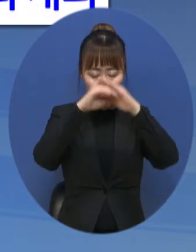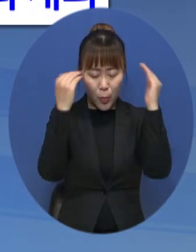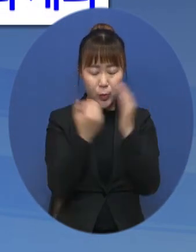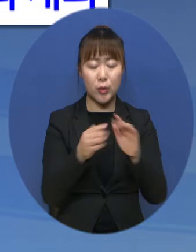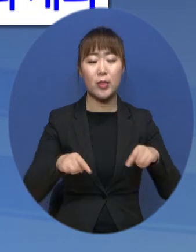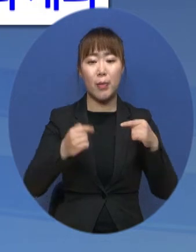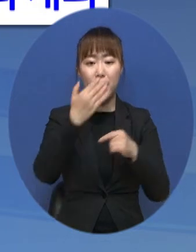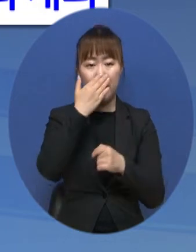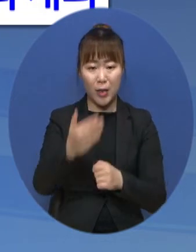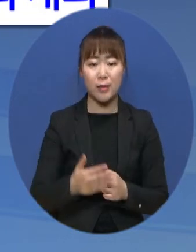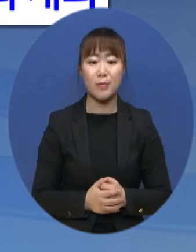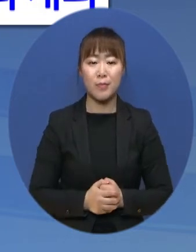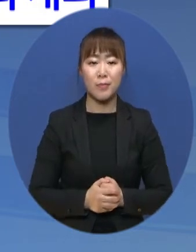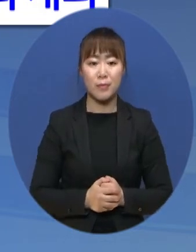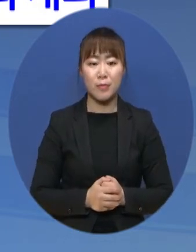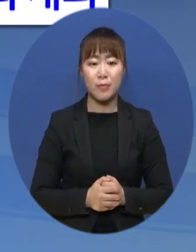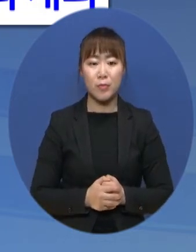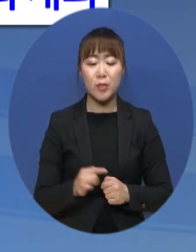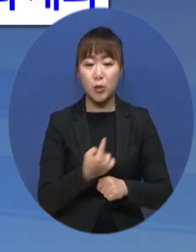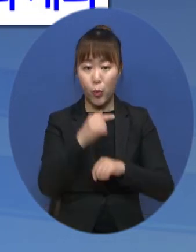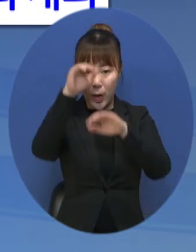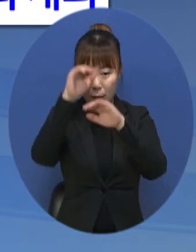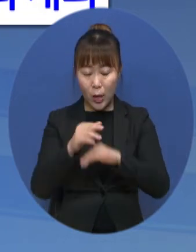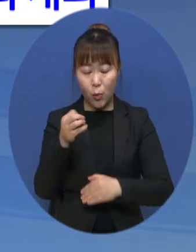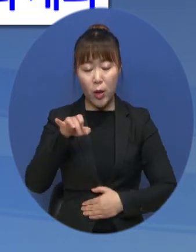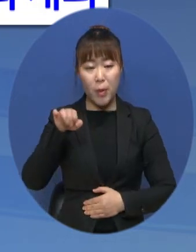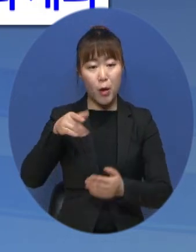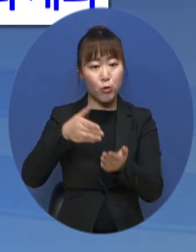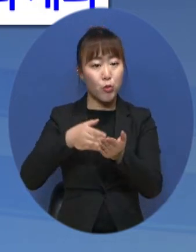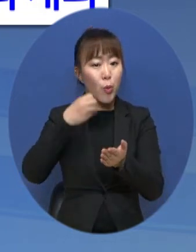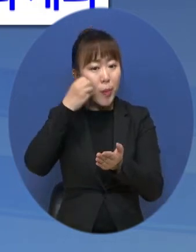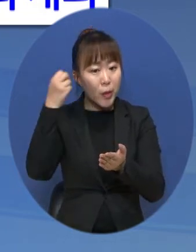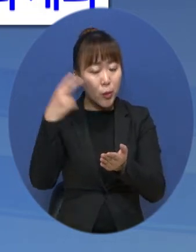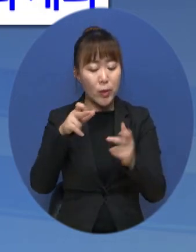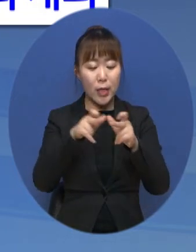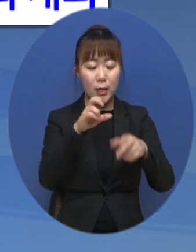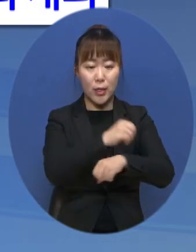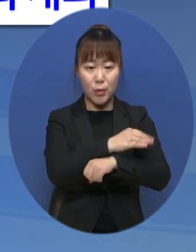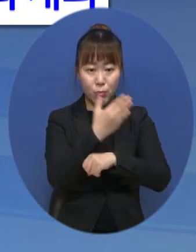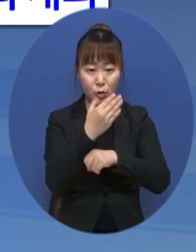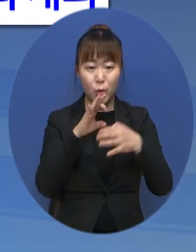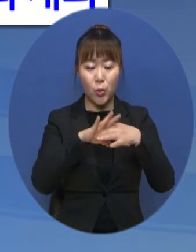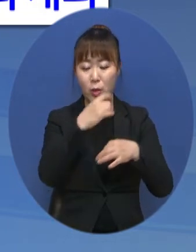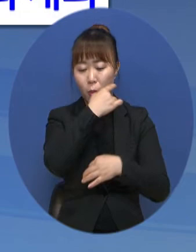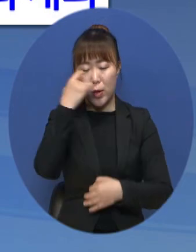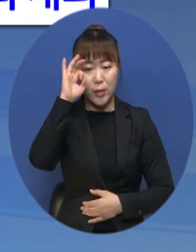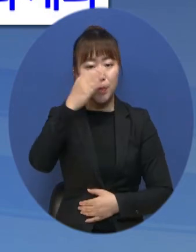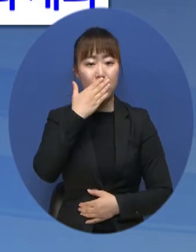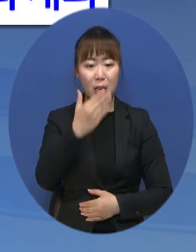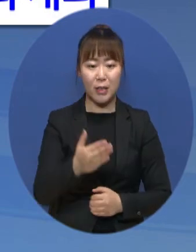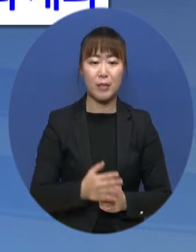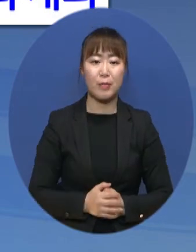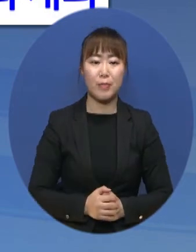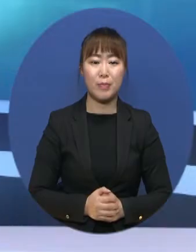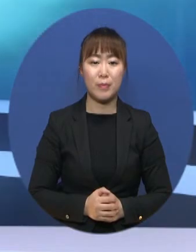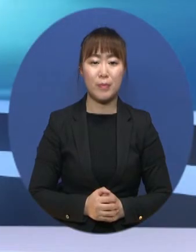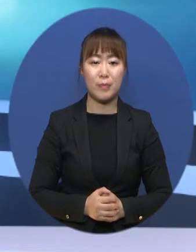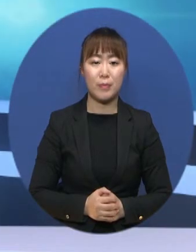있습니다. 이 밖에 자세한 소식은 웰페어 뉴스 홈페이지와 장애인신문에서 확인하실 수 있습니다.